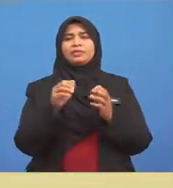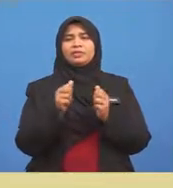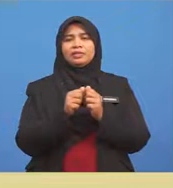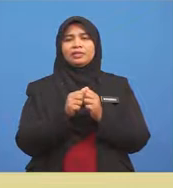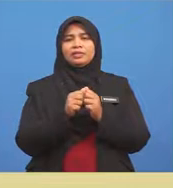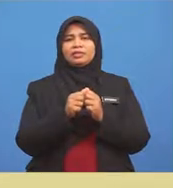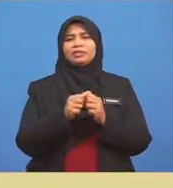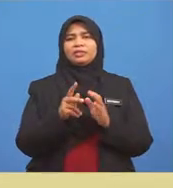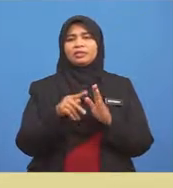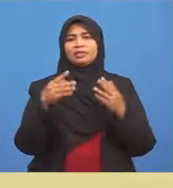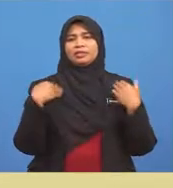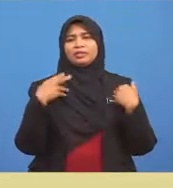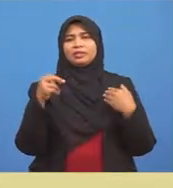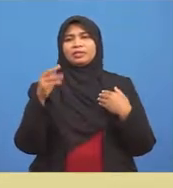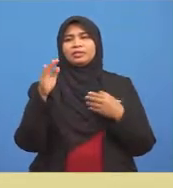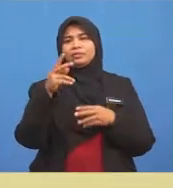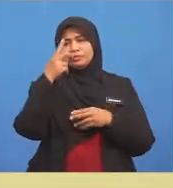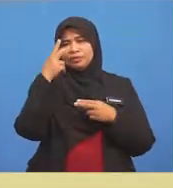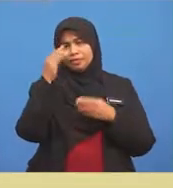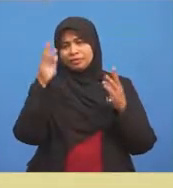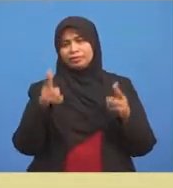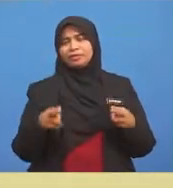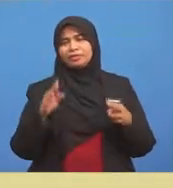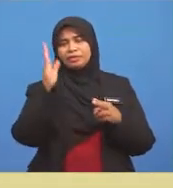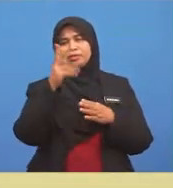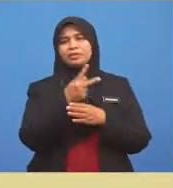yang akan ustazah kongsikan sebentar lagi.